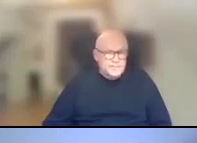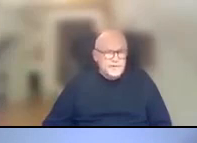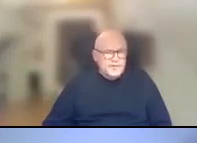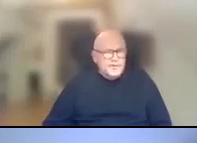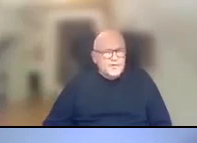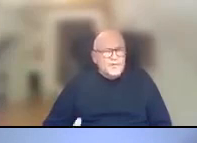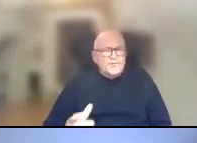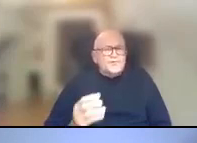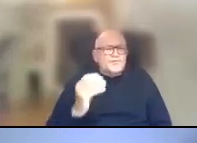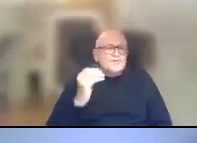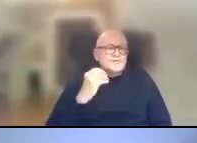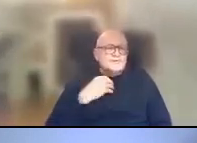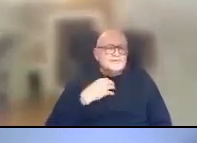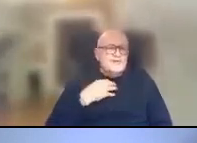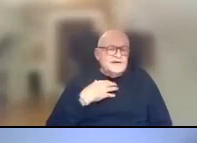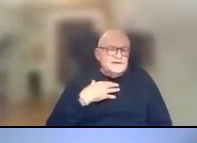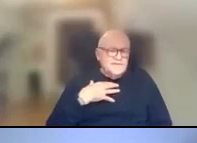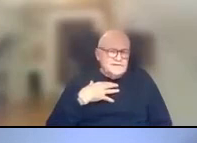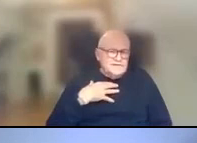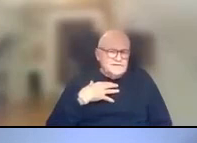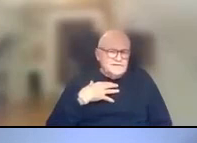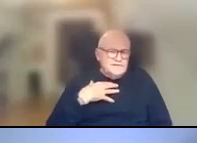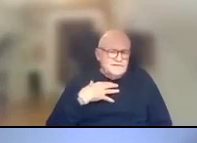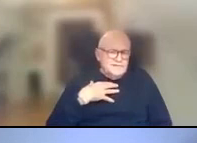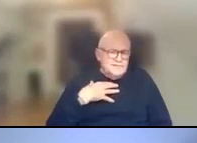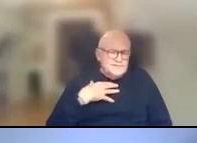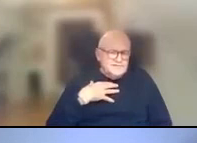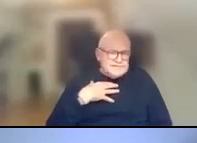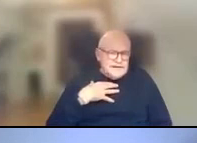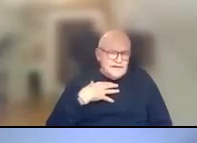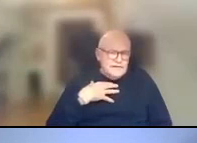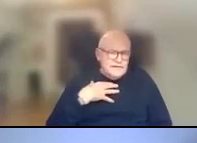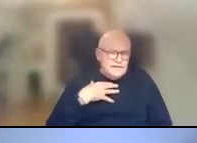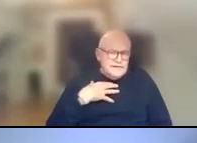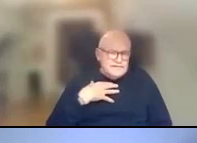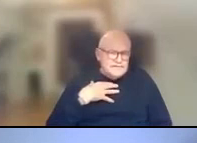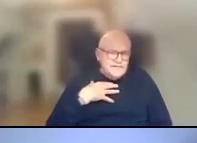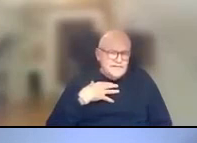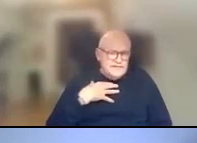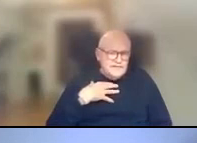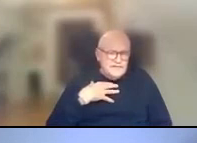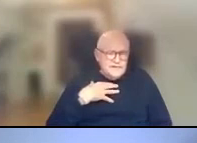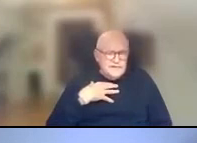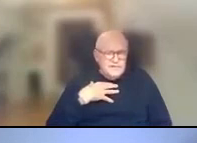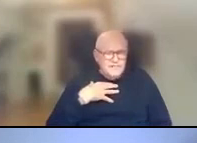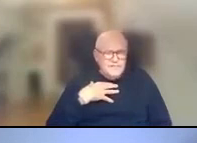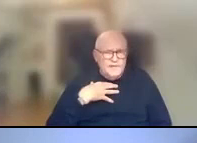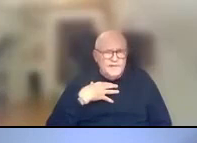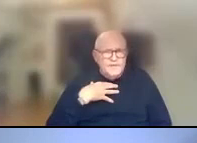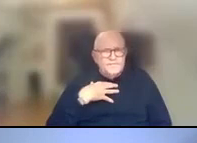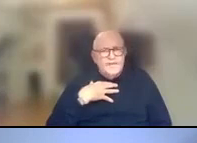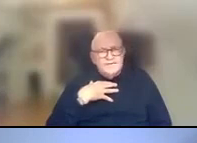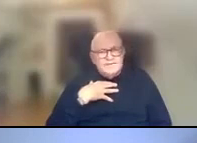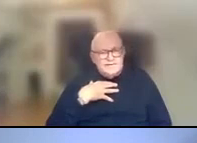Intensivstationen. Und es ist vielleicht wichtig, Ihnen zu sagen, dass wir hier reden